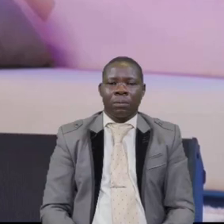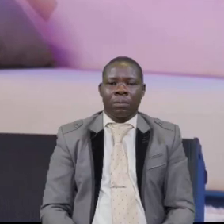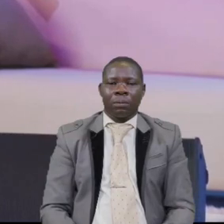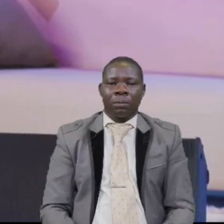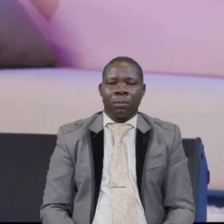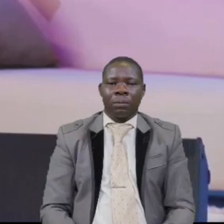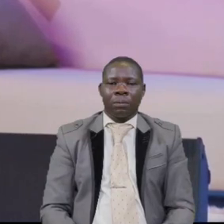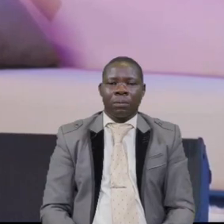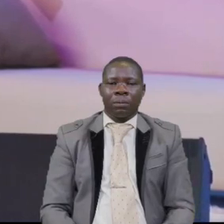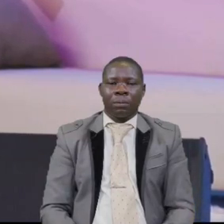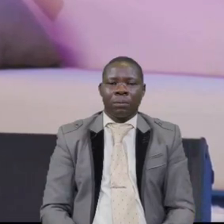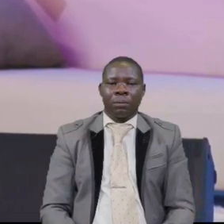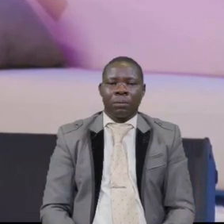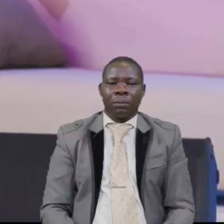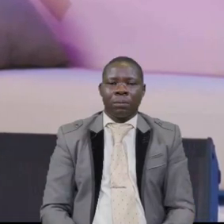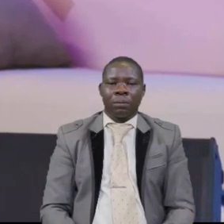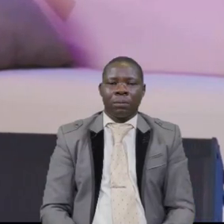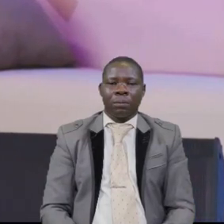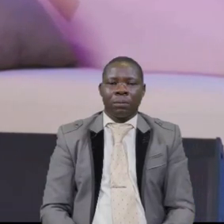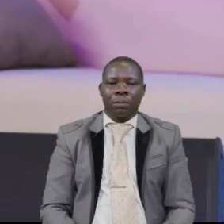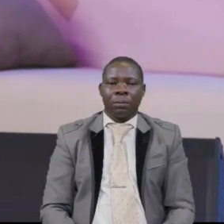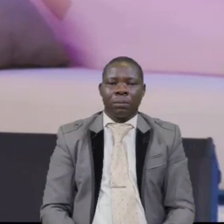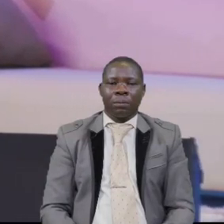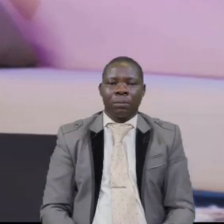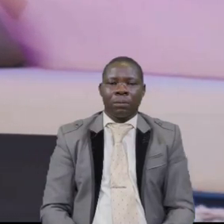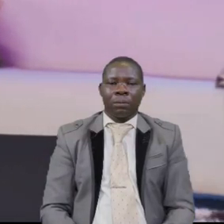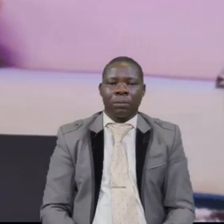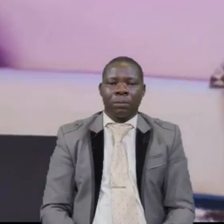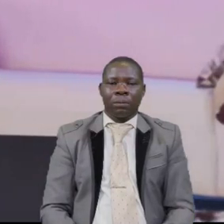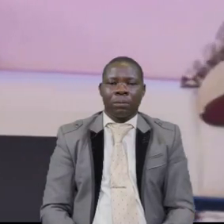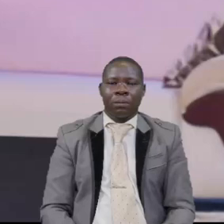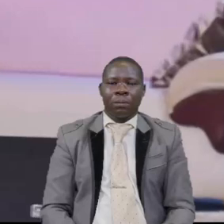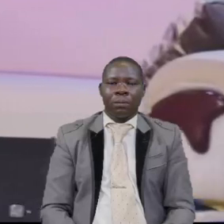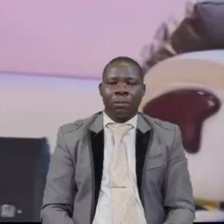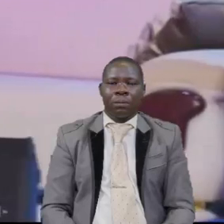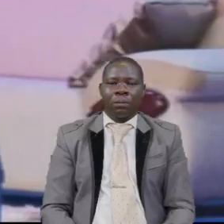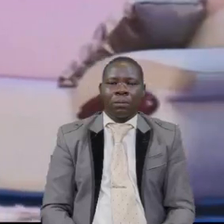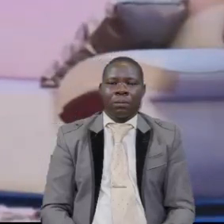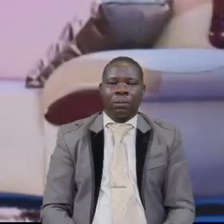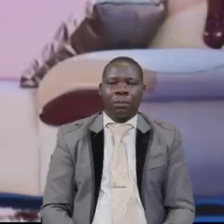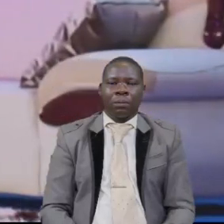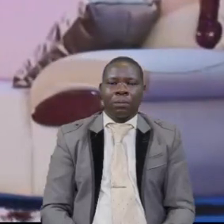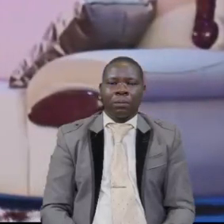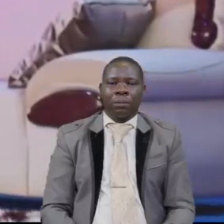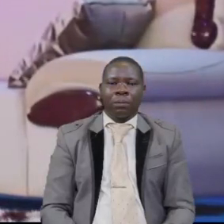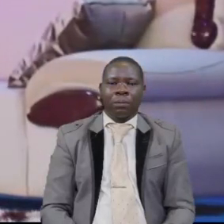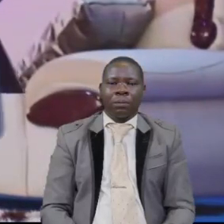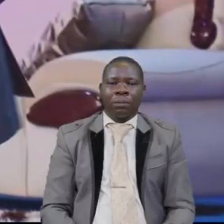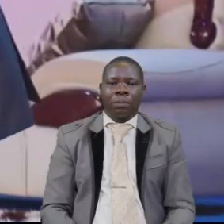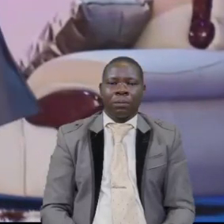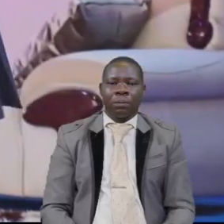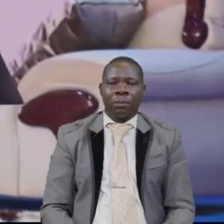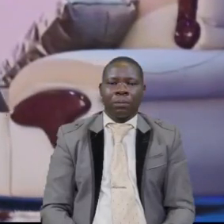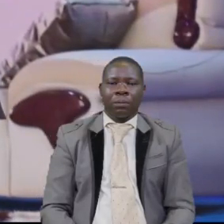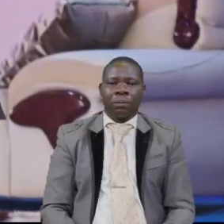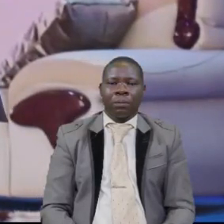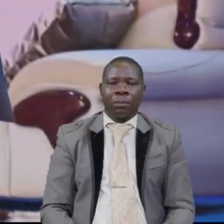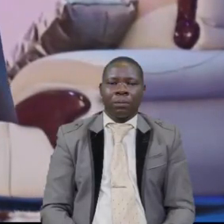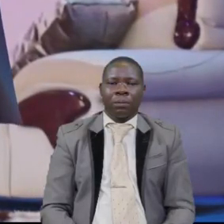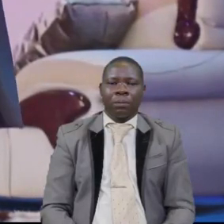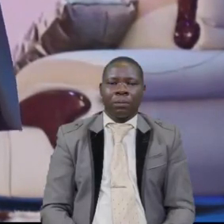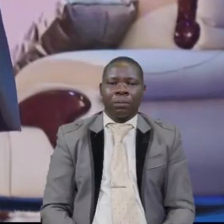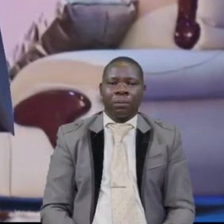renouvellement de capacité pour plus d'ingéniosité. Il a renouvelé ça. Il dit, je suis venu pour te faire comprendre.